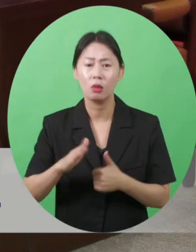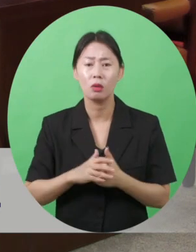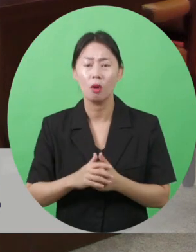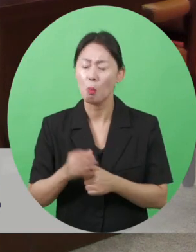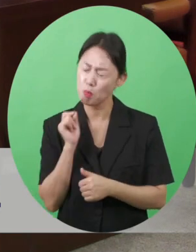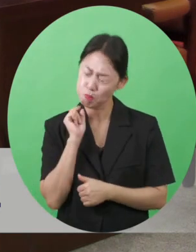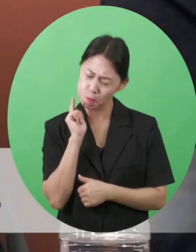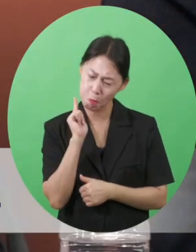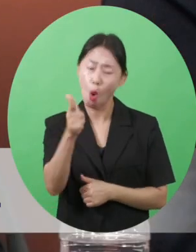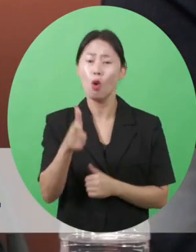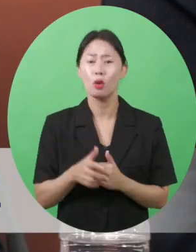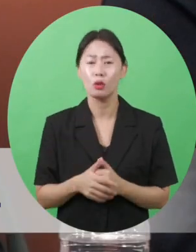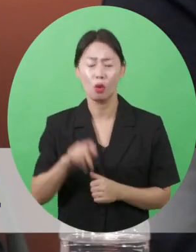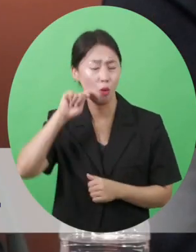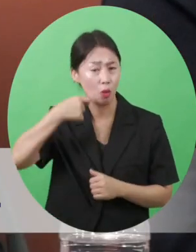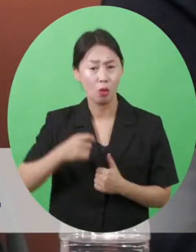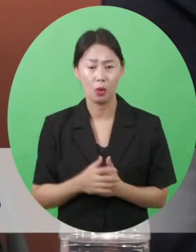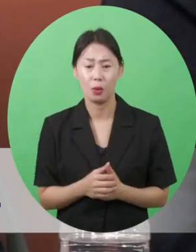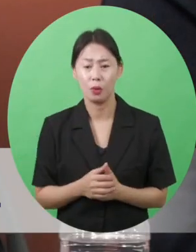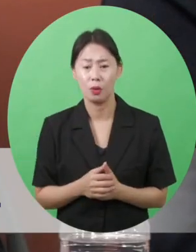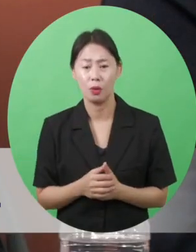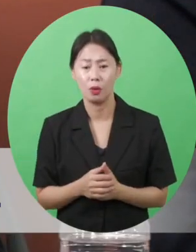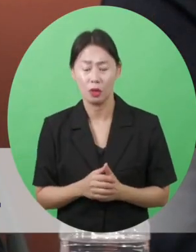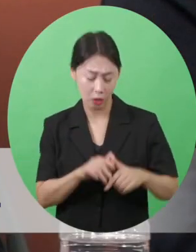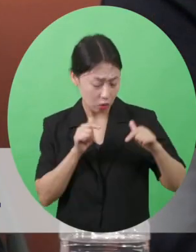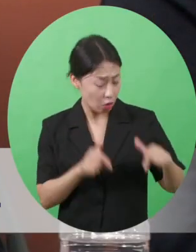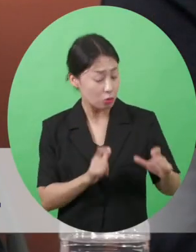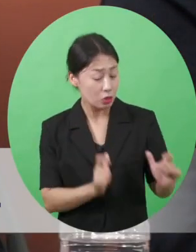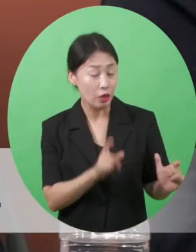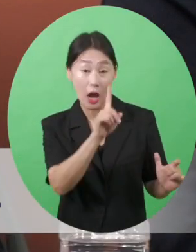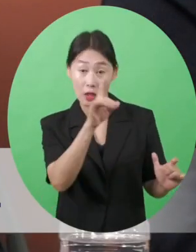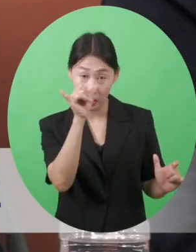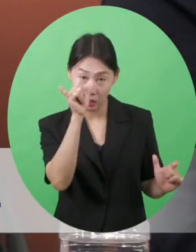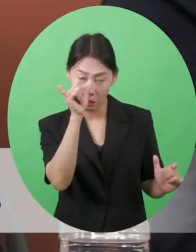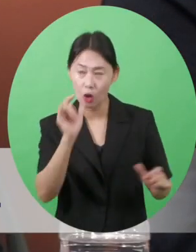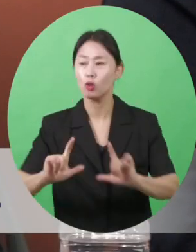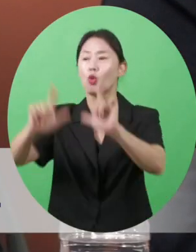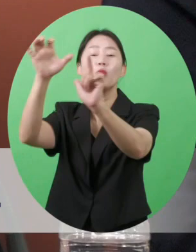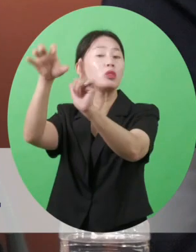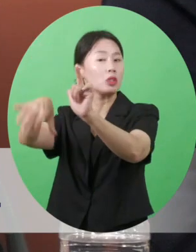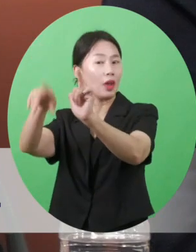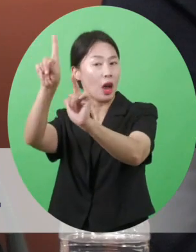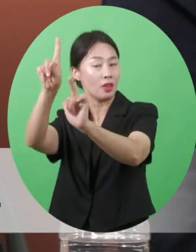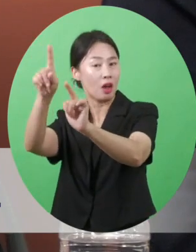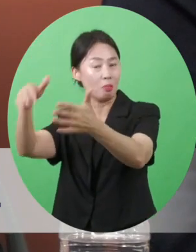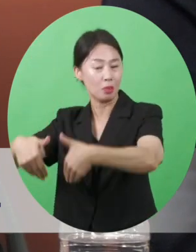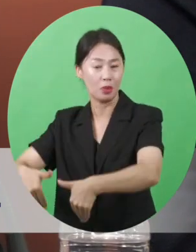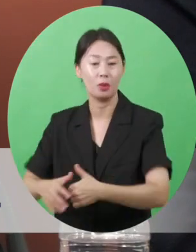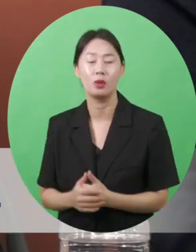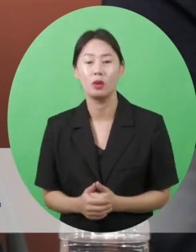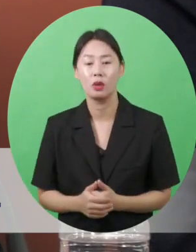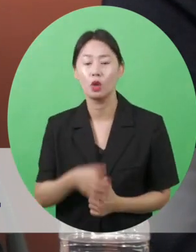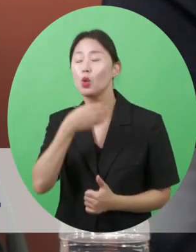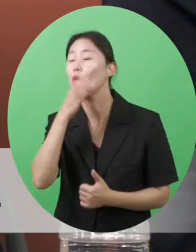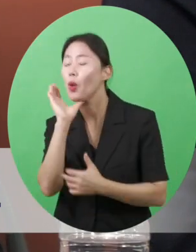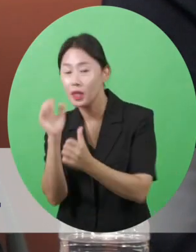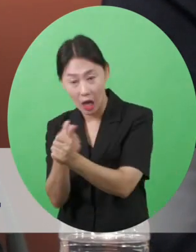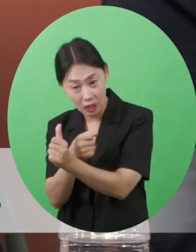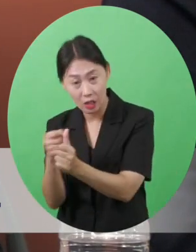지점들이 있어서 아무래도 서부에 한 곳이 있으므로 이제 동부 쪽에도 뭐